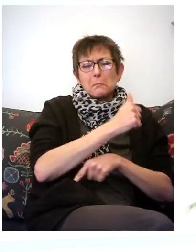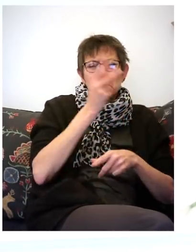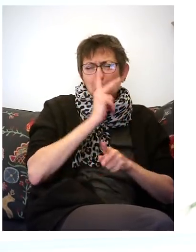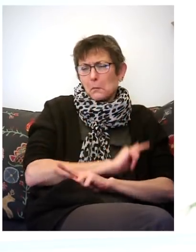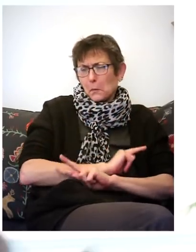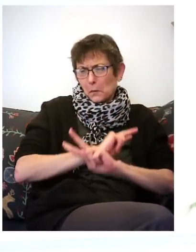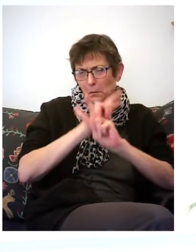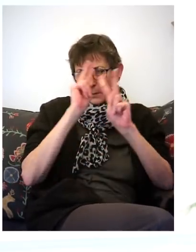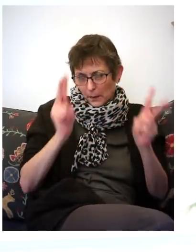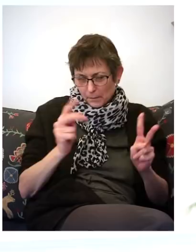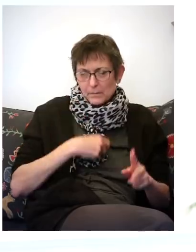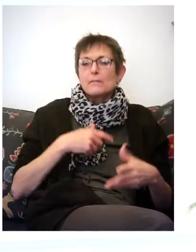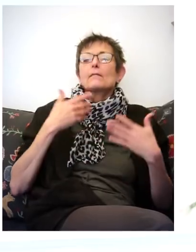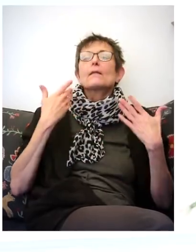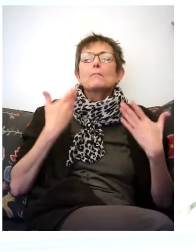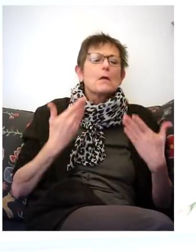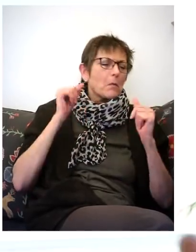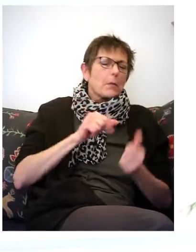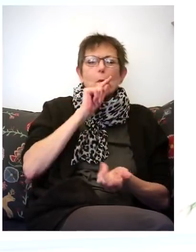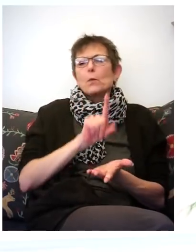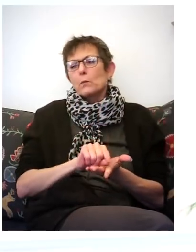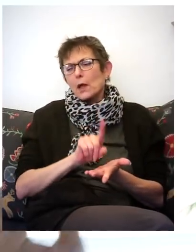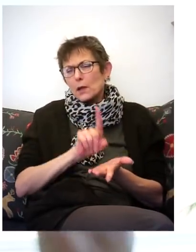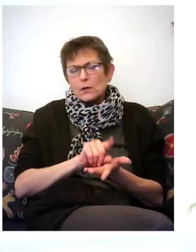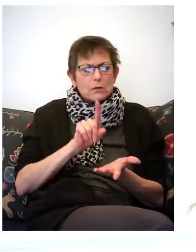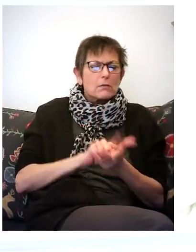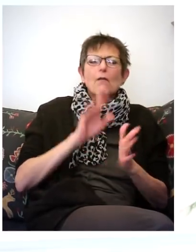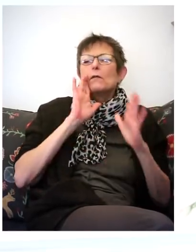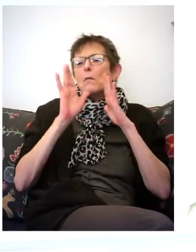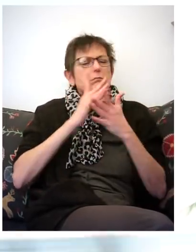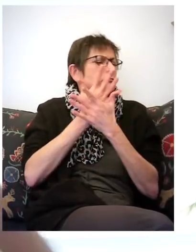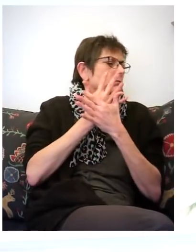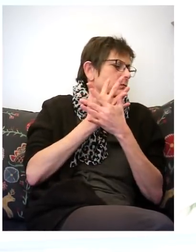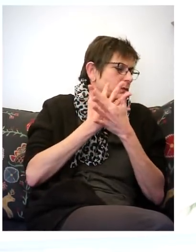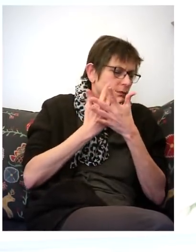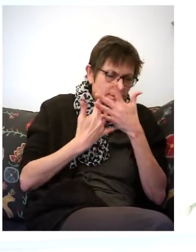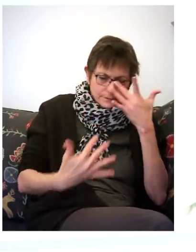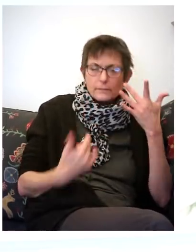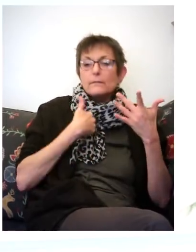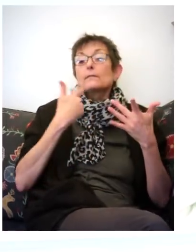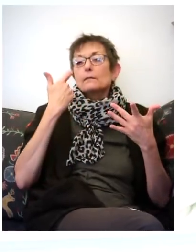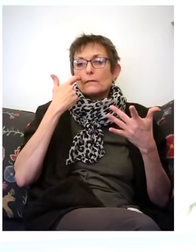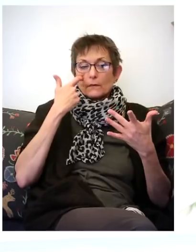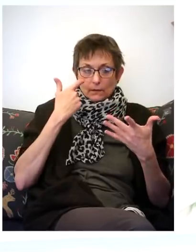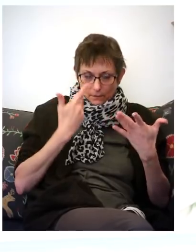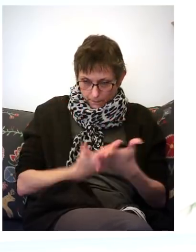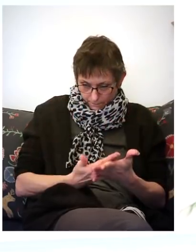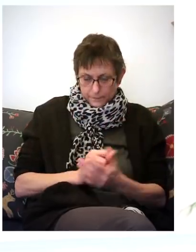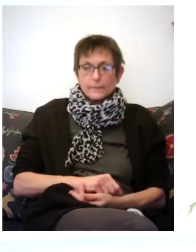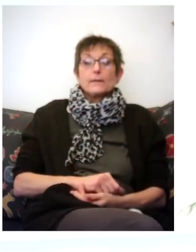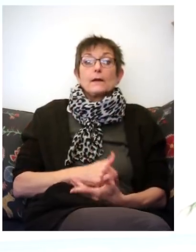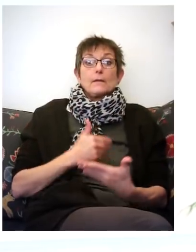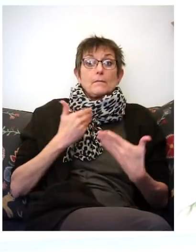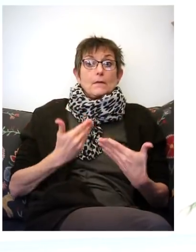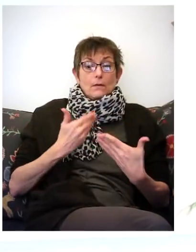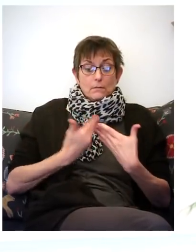sociaux, sur Twitter, Facebook, Instagram, Snapchat, vous avez tous les liens vers mes réseaux dans les descriptions. Profitez-en pour m'ajouter, c'est plus simple pour suivre. Cette année, des bonnes résolutions, je vais en avoir